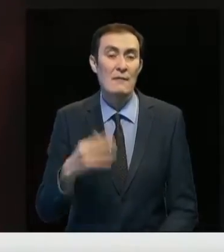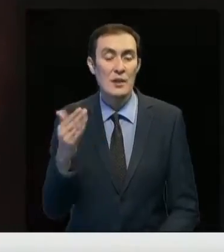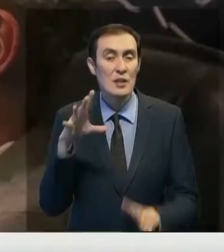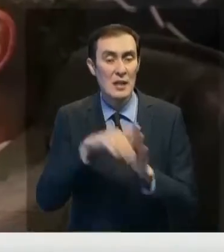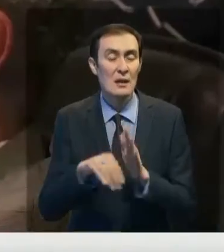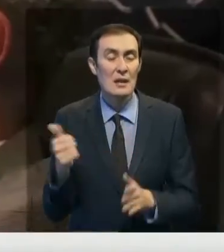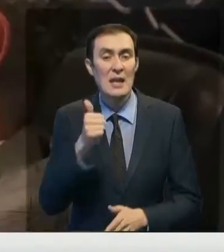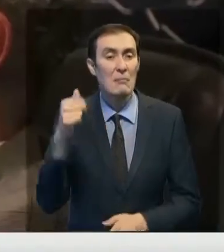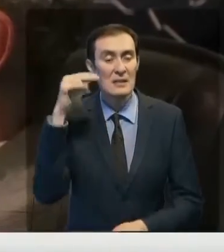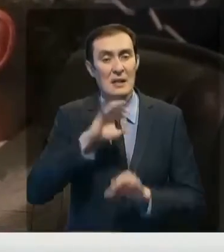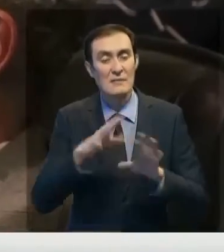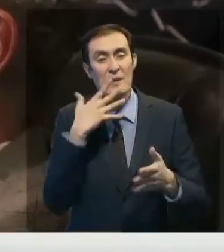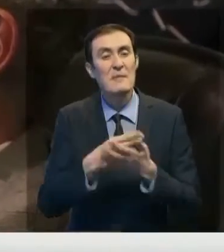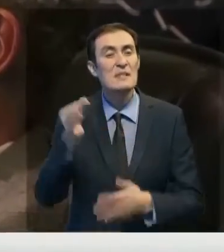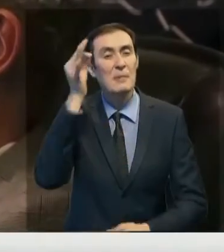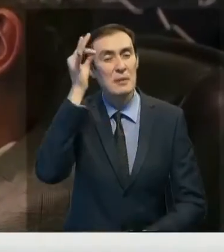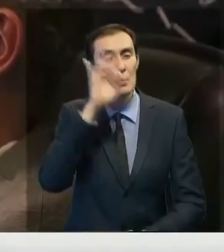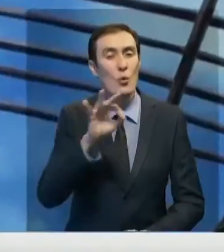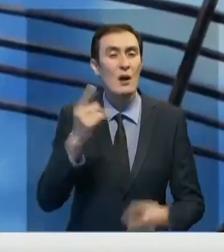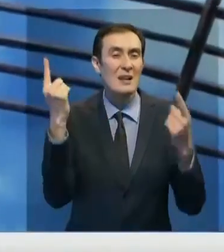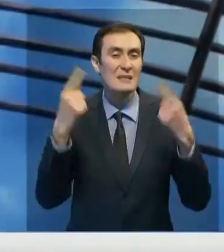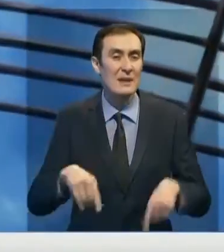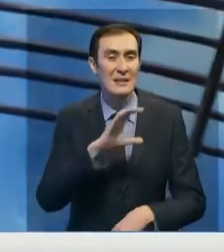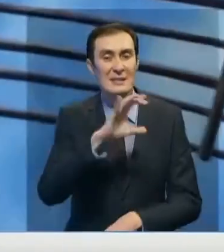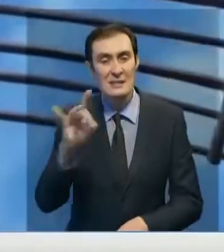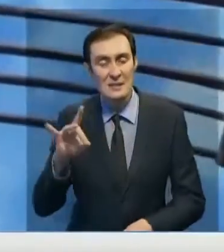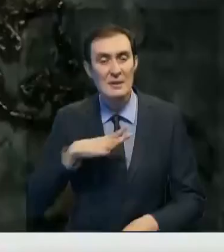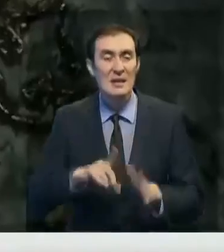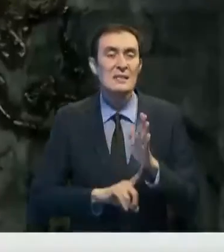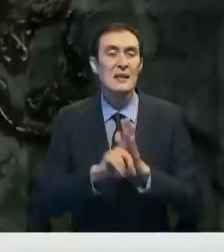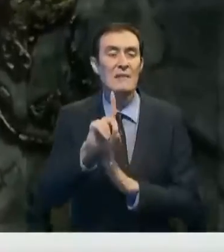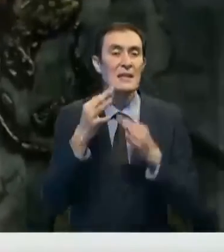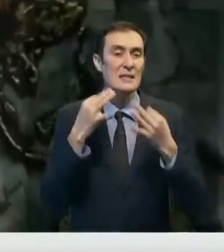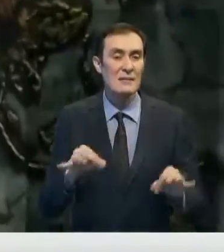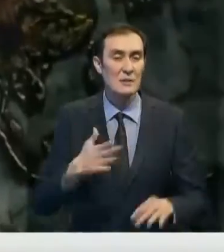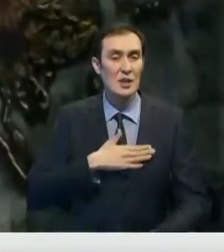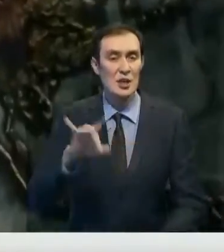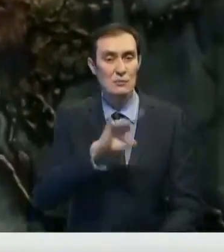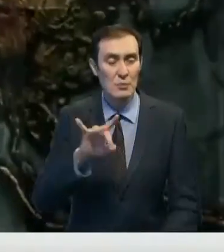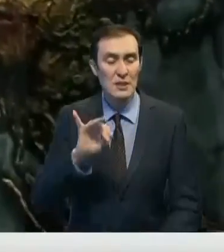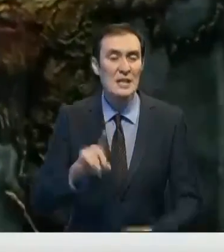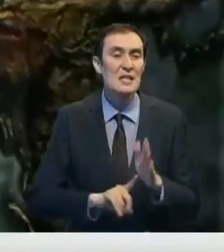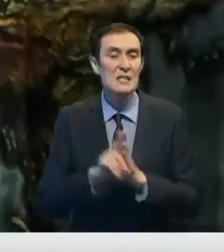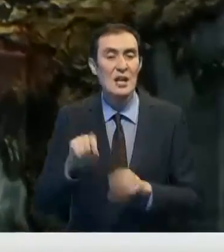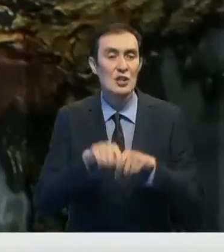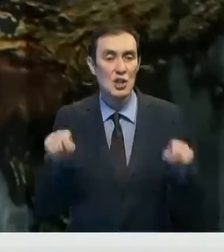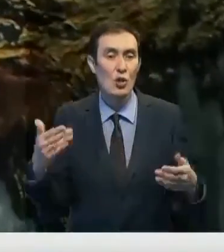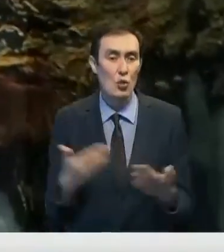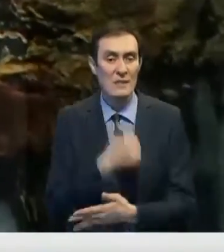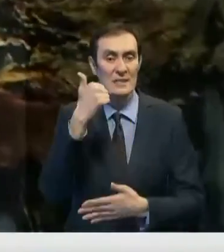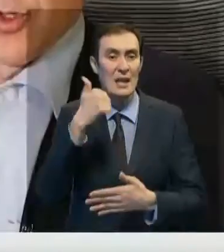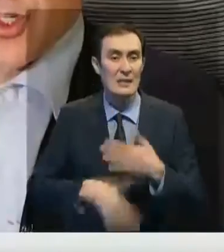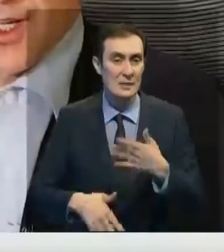ней Ельбасы поделился своими воспоминаниями о распаде СССР, становлении независимости нашей республики и зарождении новой